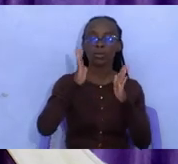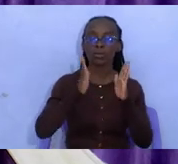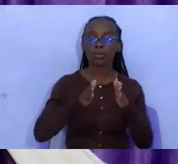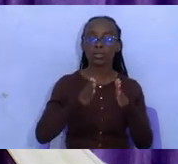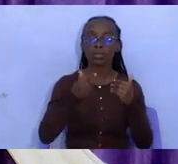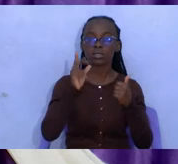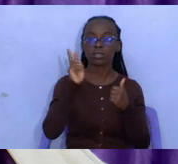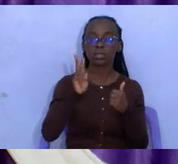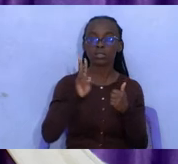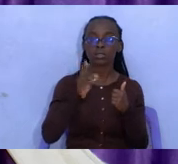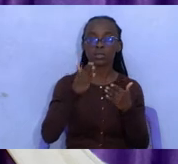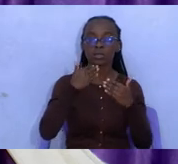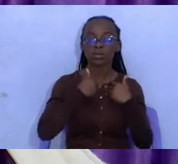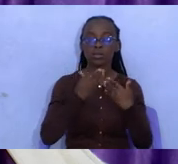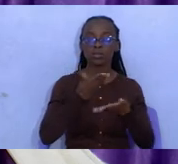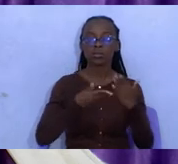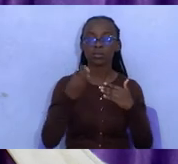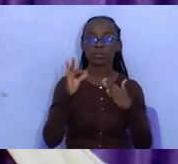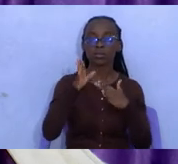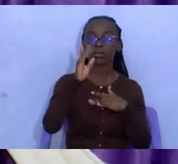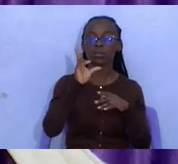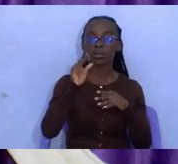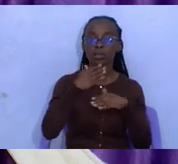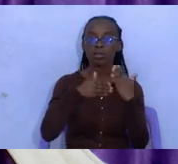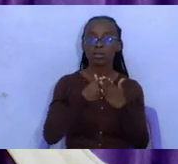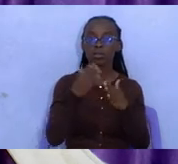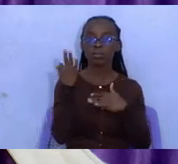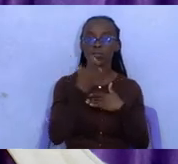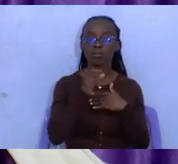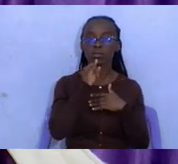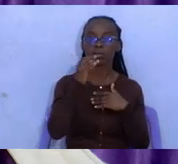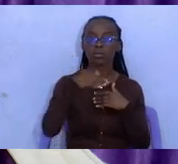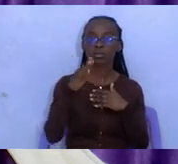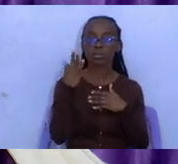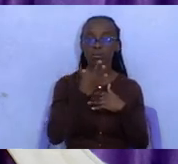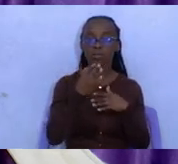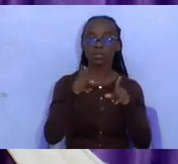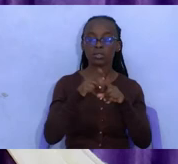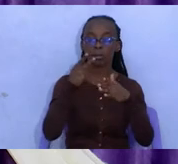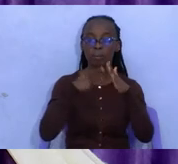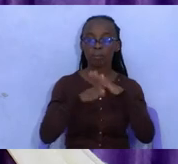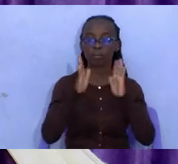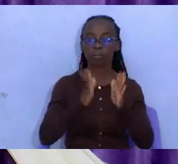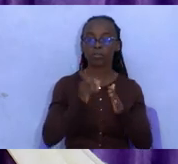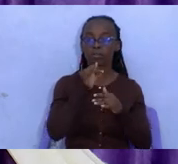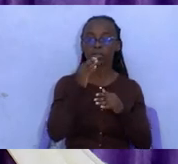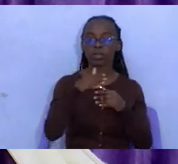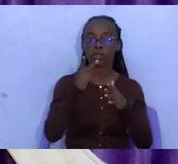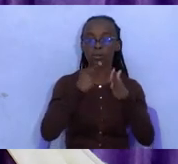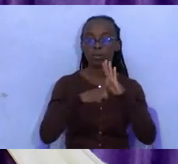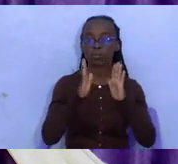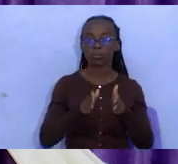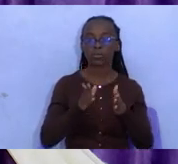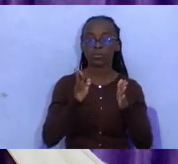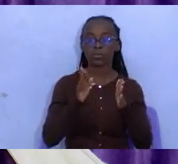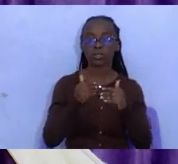nimeshazungumzia. In your life, not every pastor is your pastor. Not every prophet is your prophet. I want to repeat,